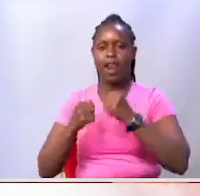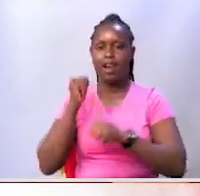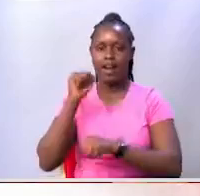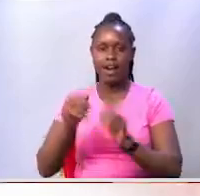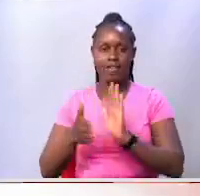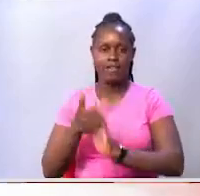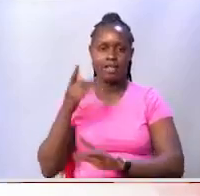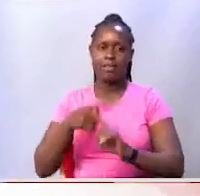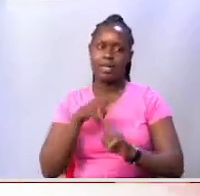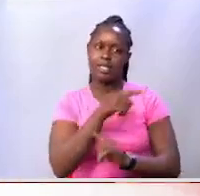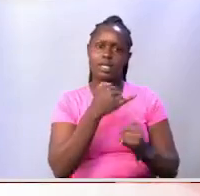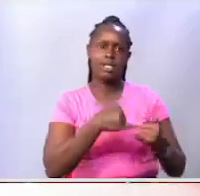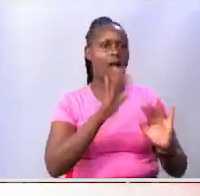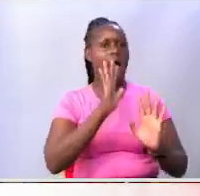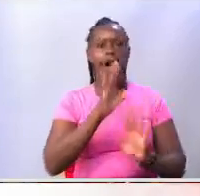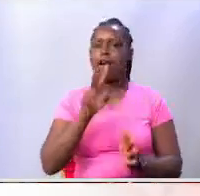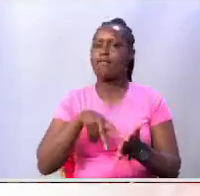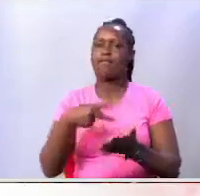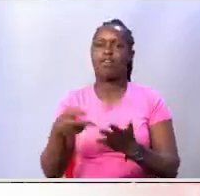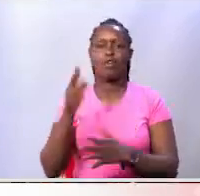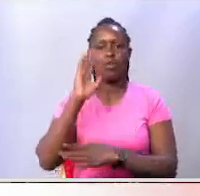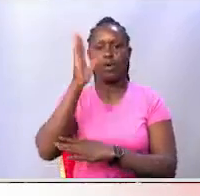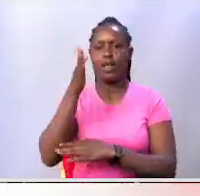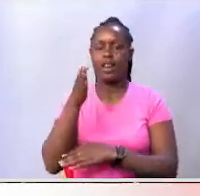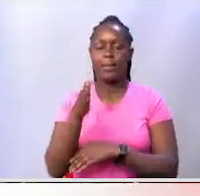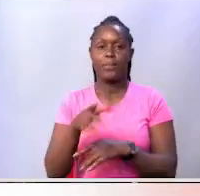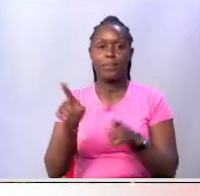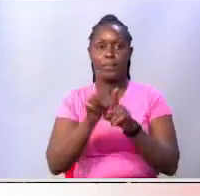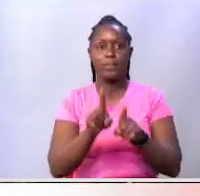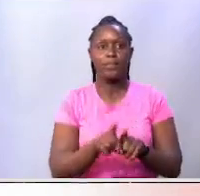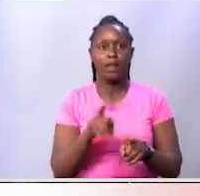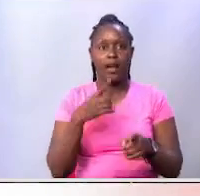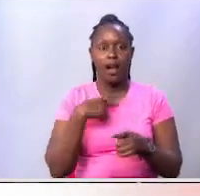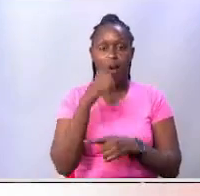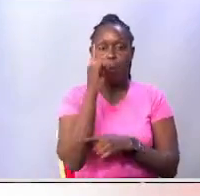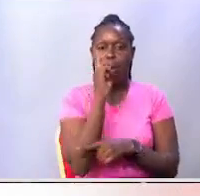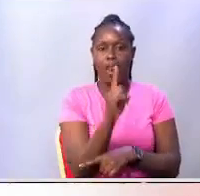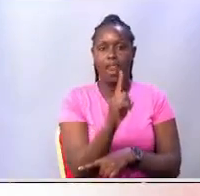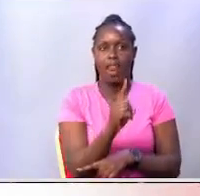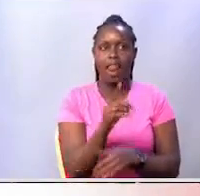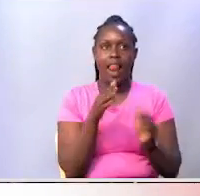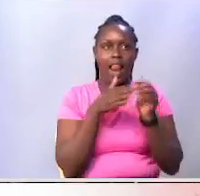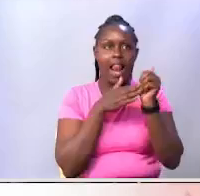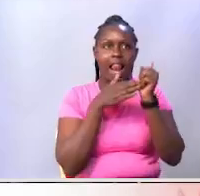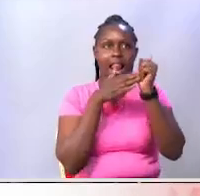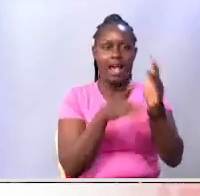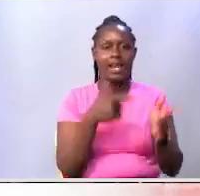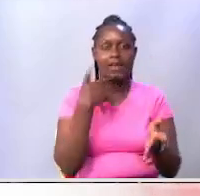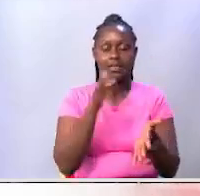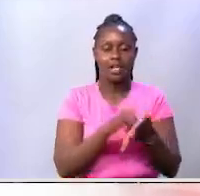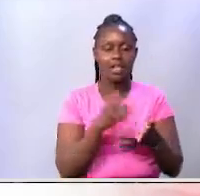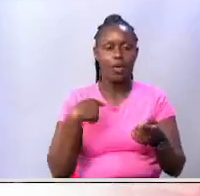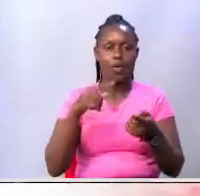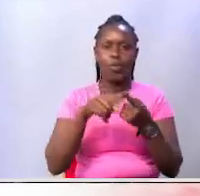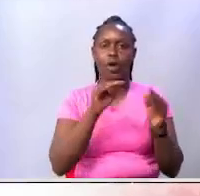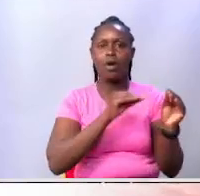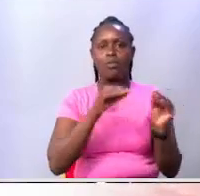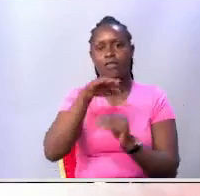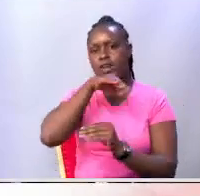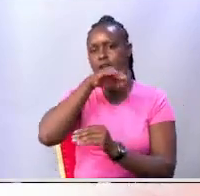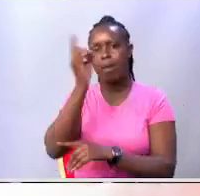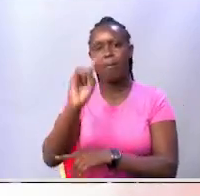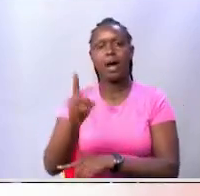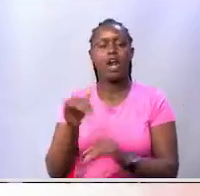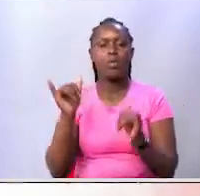zaidi huyo wasijaribu ataanguka. Sauti yetu na viongozi wenu ni moja. Kiongozi wenu anasema tuende kwa kitendawili, tunasema tukae kwa